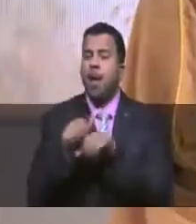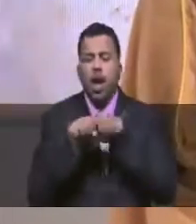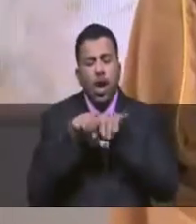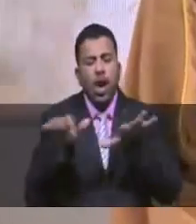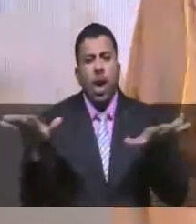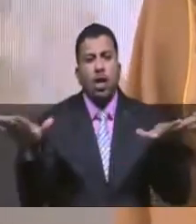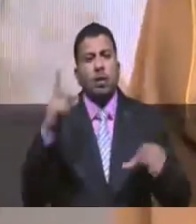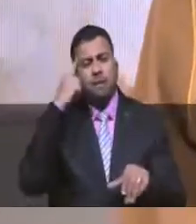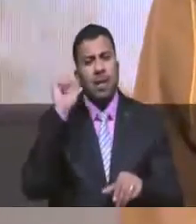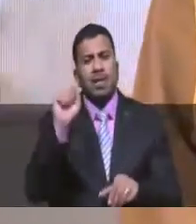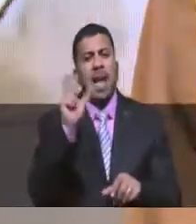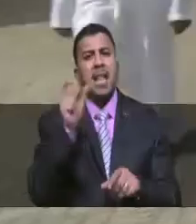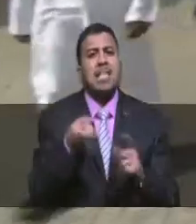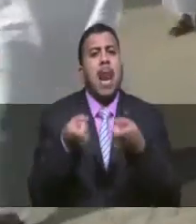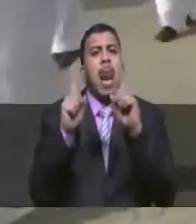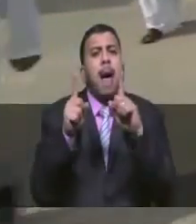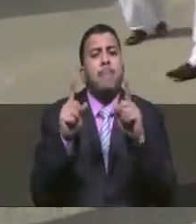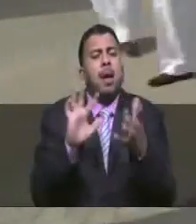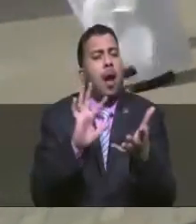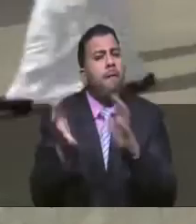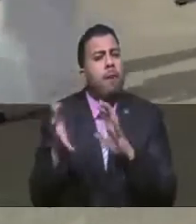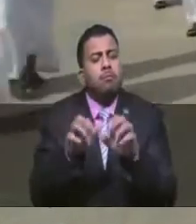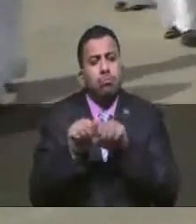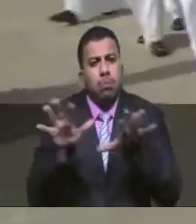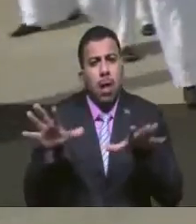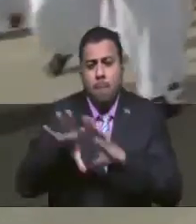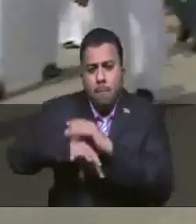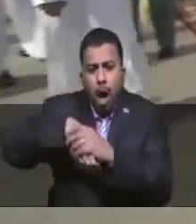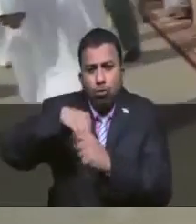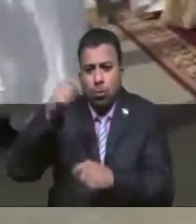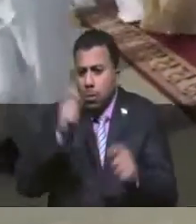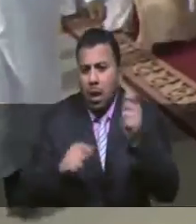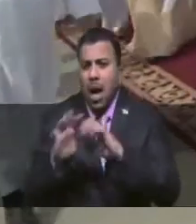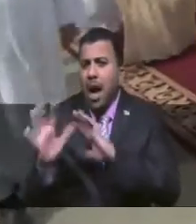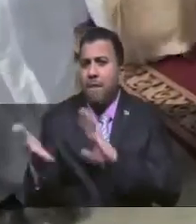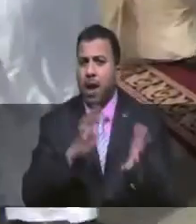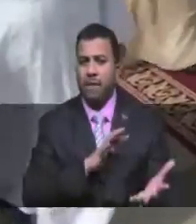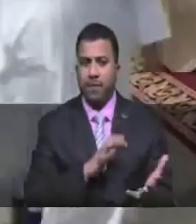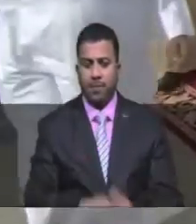الفقه المصرفي الإسلامي وما هي مشروعات البنية التحتية له.